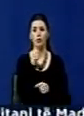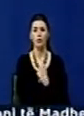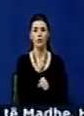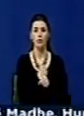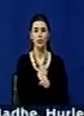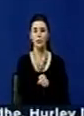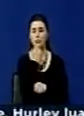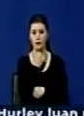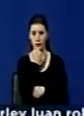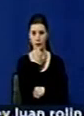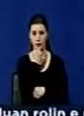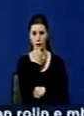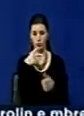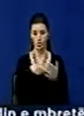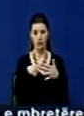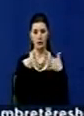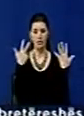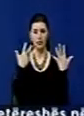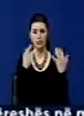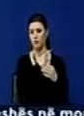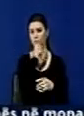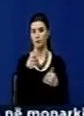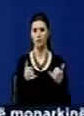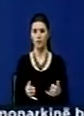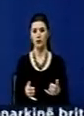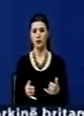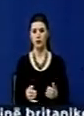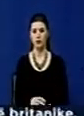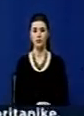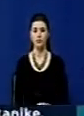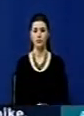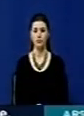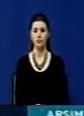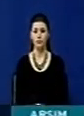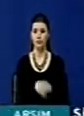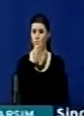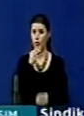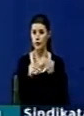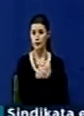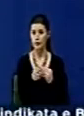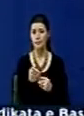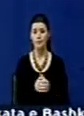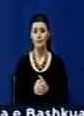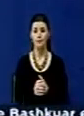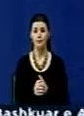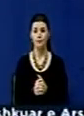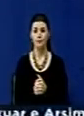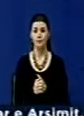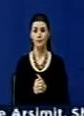Ka prej 2008-s, ju falenderoj. Faleminderit. Pyetje shtesë, zonja